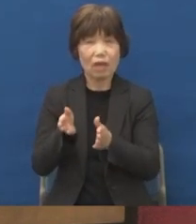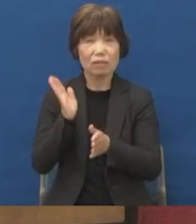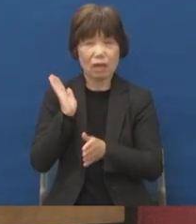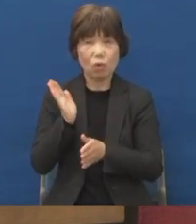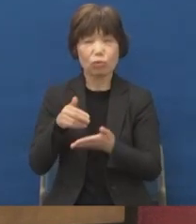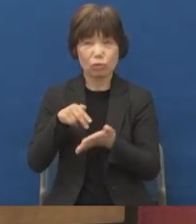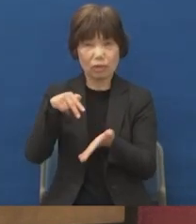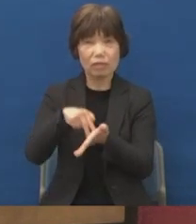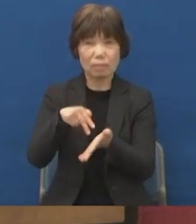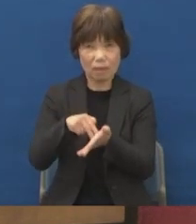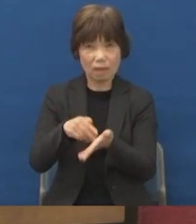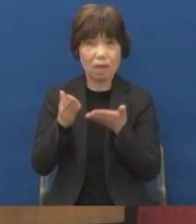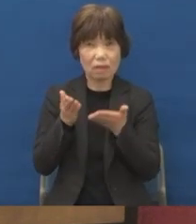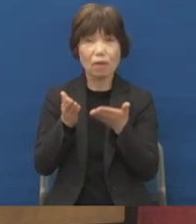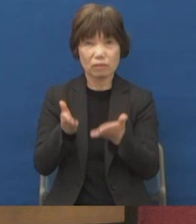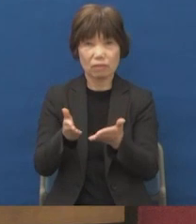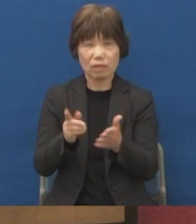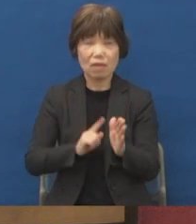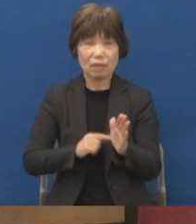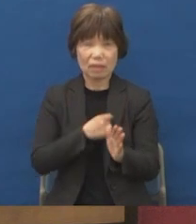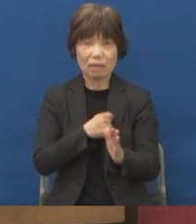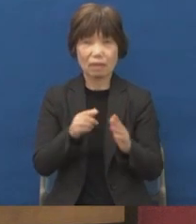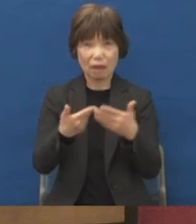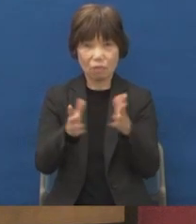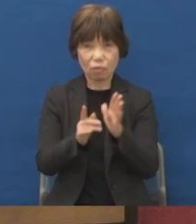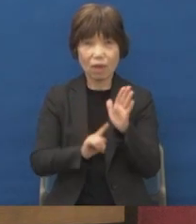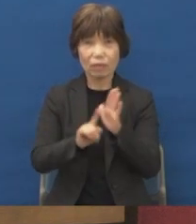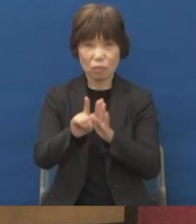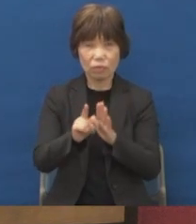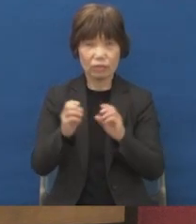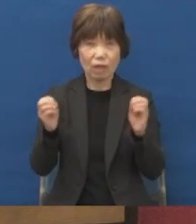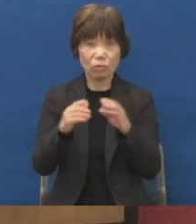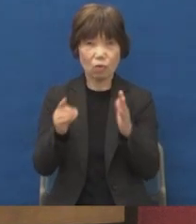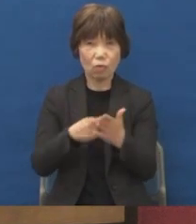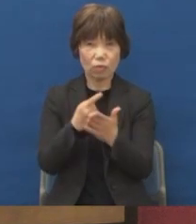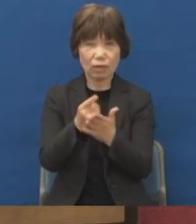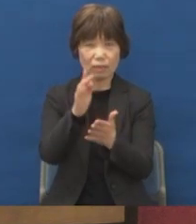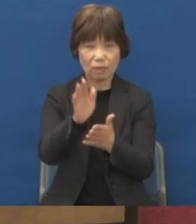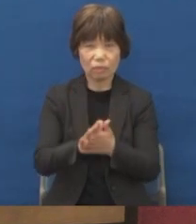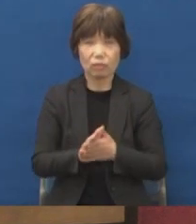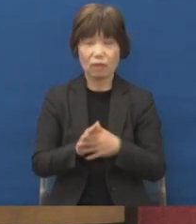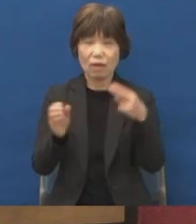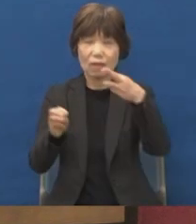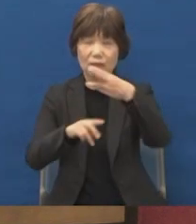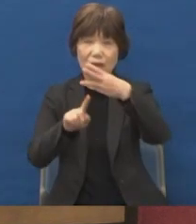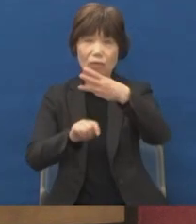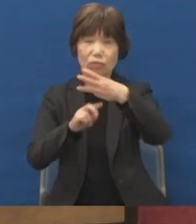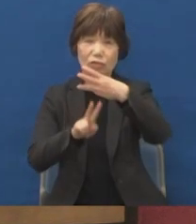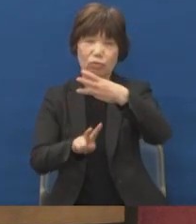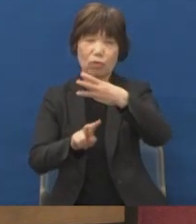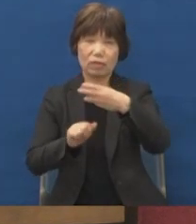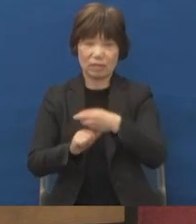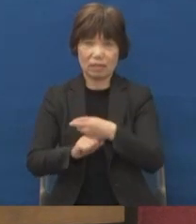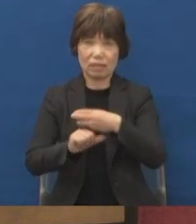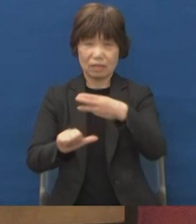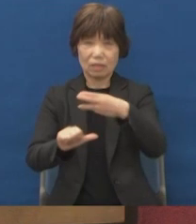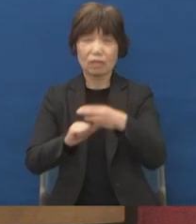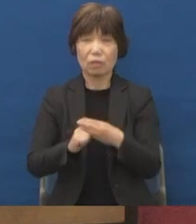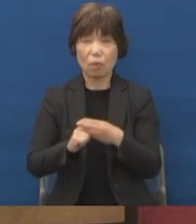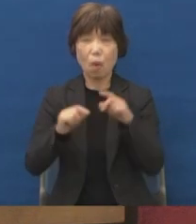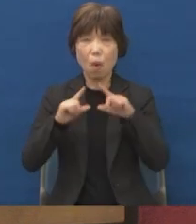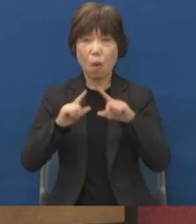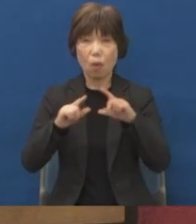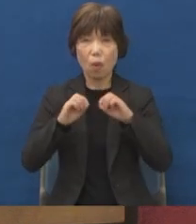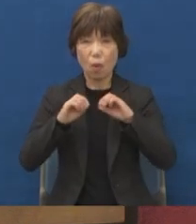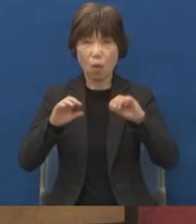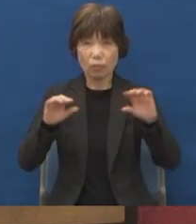を代表して討論いたします。3月25日に発表された報道各社の世論調